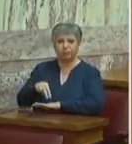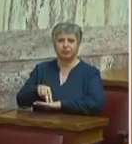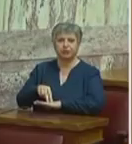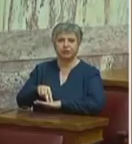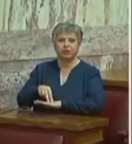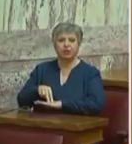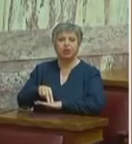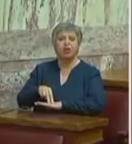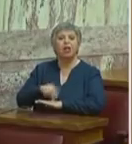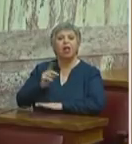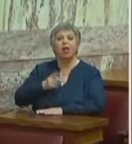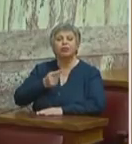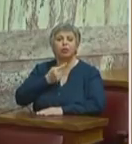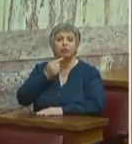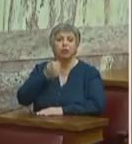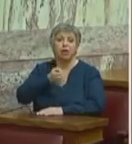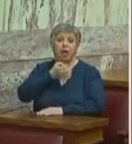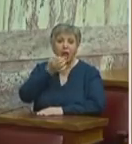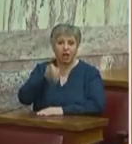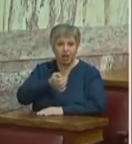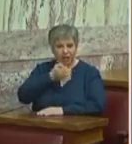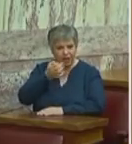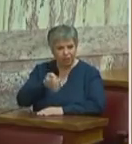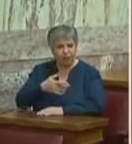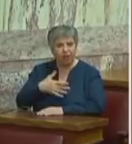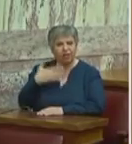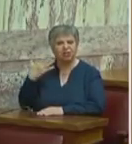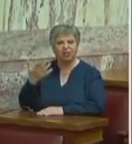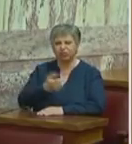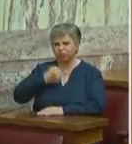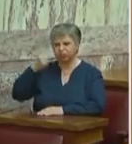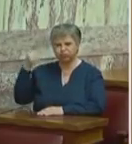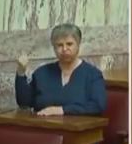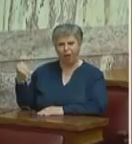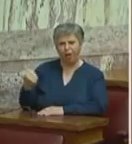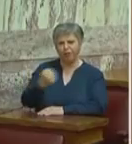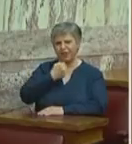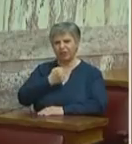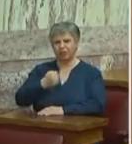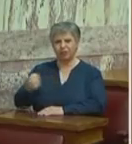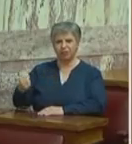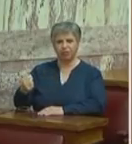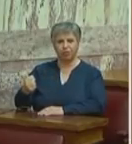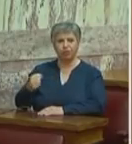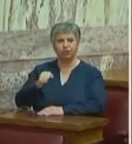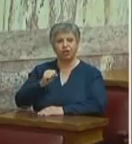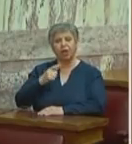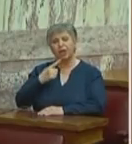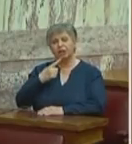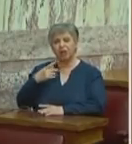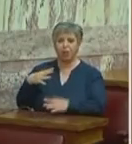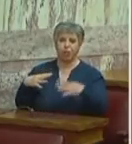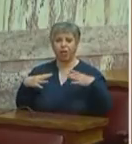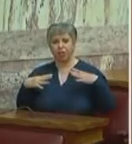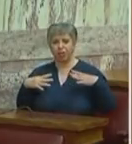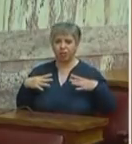κάπου ανάμεσα σε ένα ακροδεξιό παραλήρημα και στις κουτσαβάκικες απειλές του